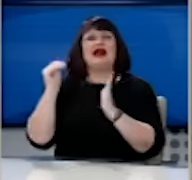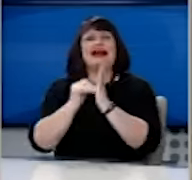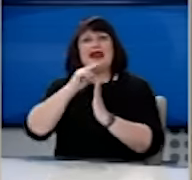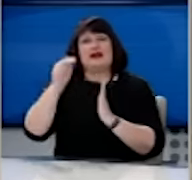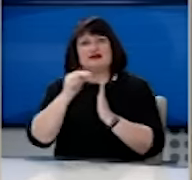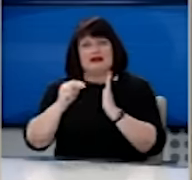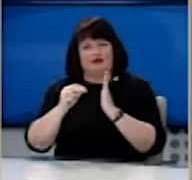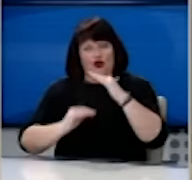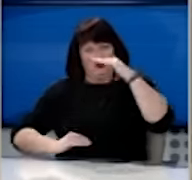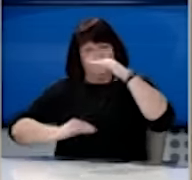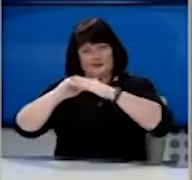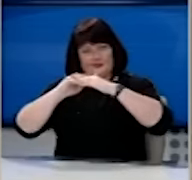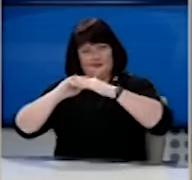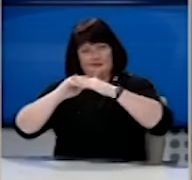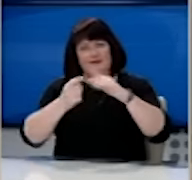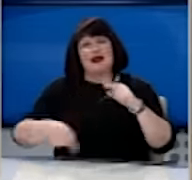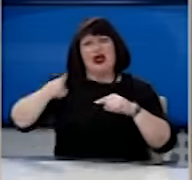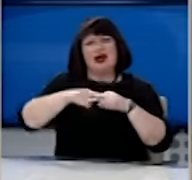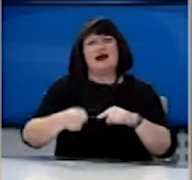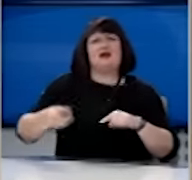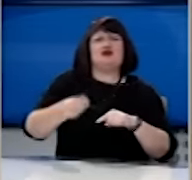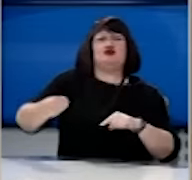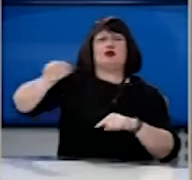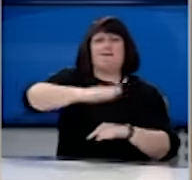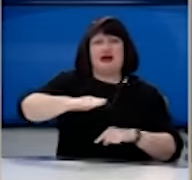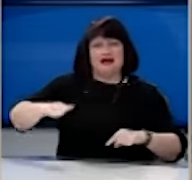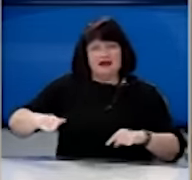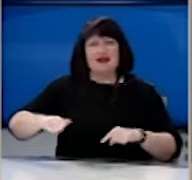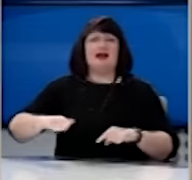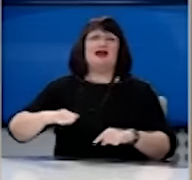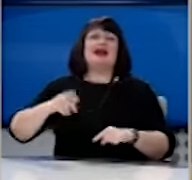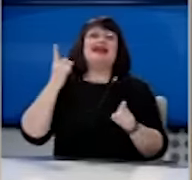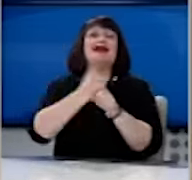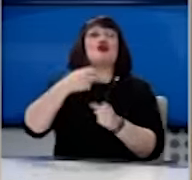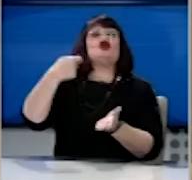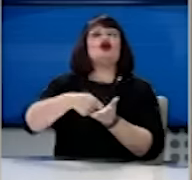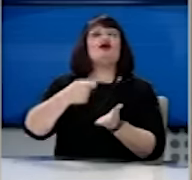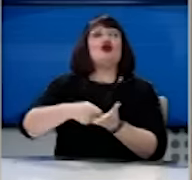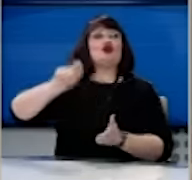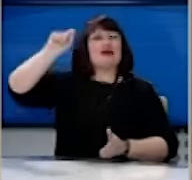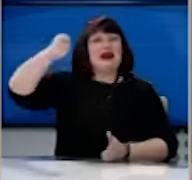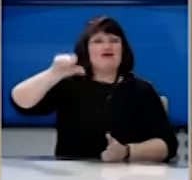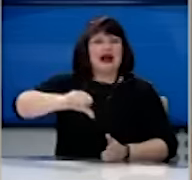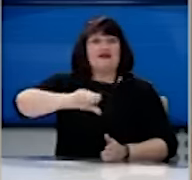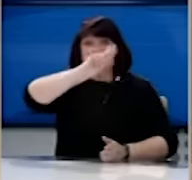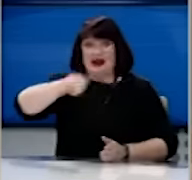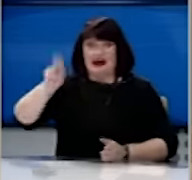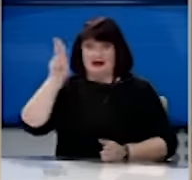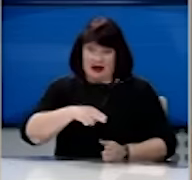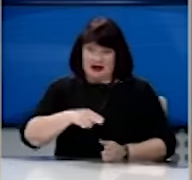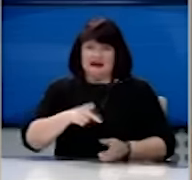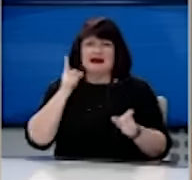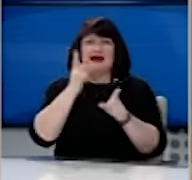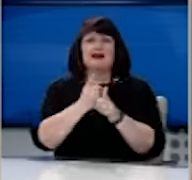ευρώ προσαυξημένο για κάθε παιδί, για κατάργηση ειδικών φόρων κατανάλωσης σε ρεύμα και καύσιμα, για κατάργηση